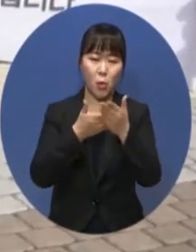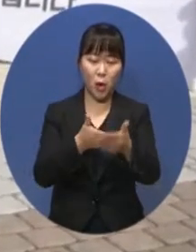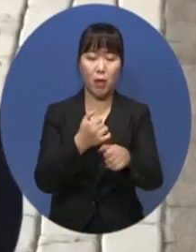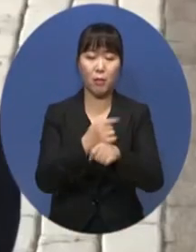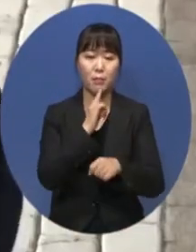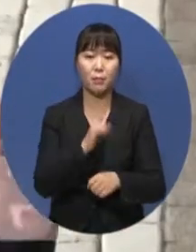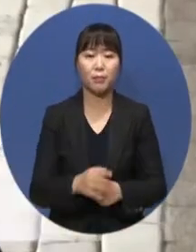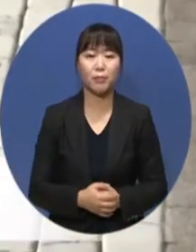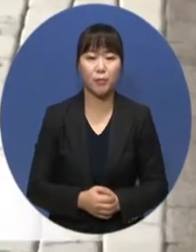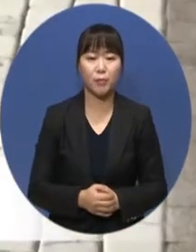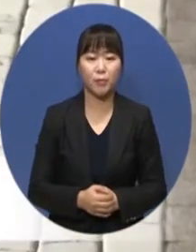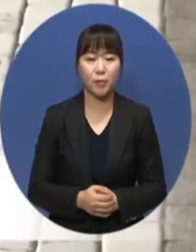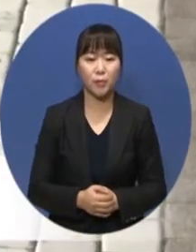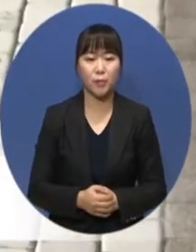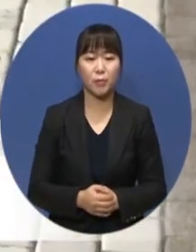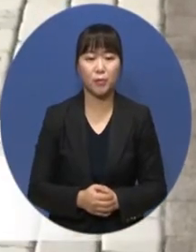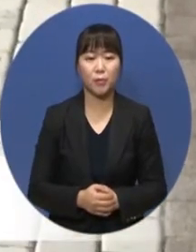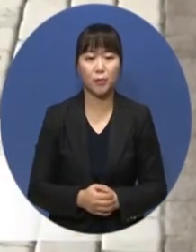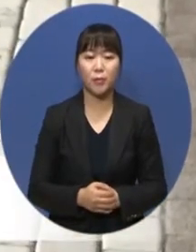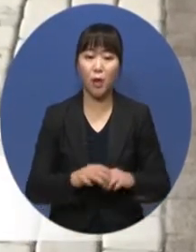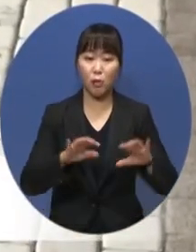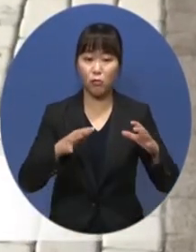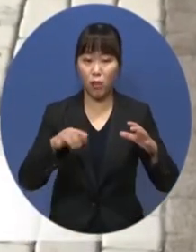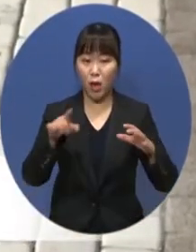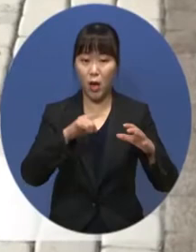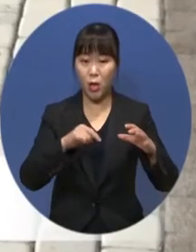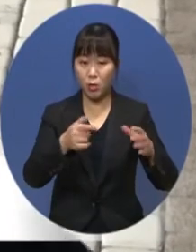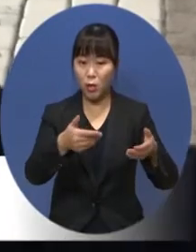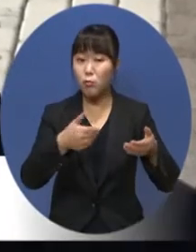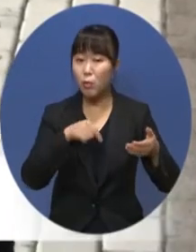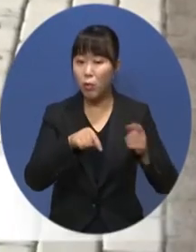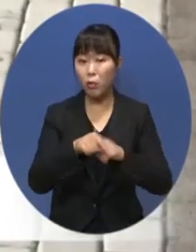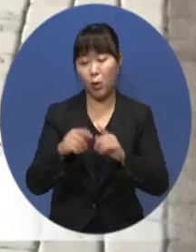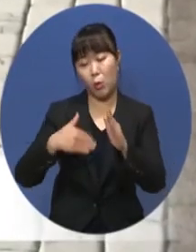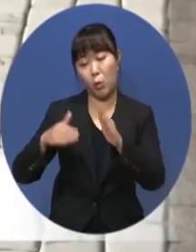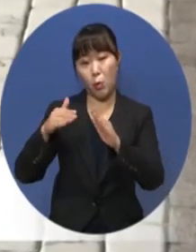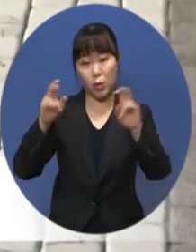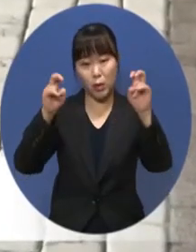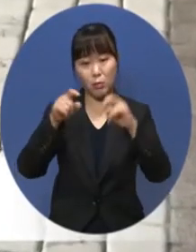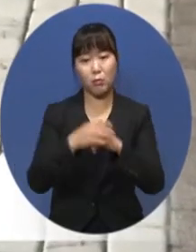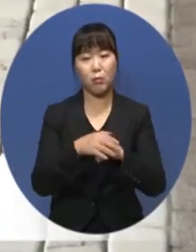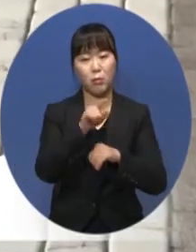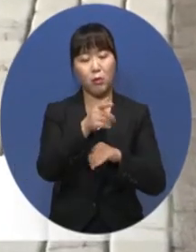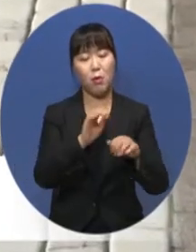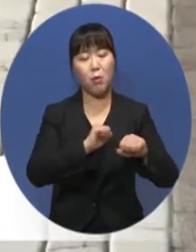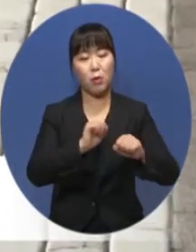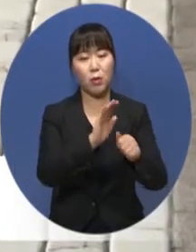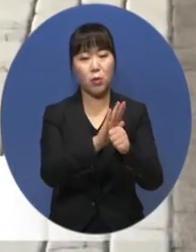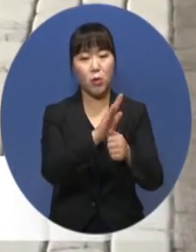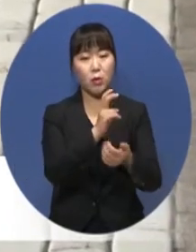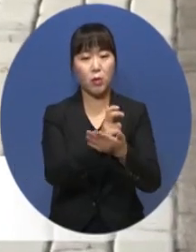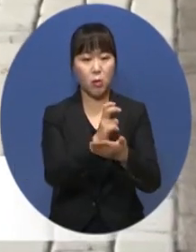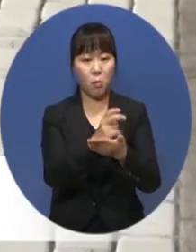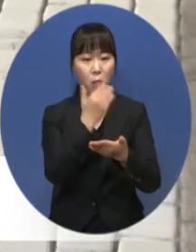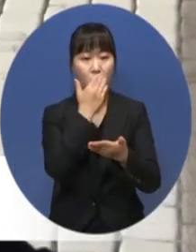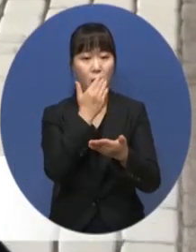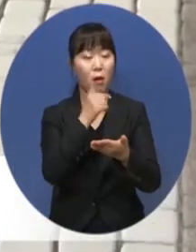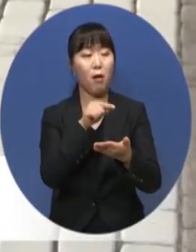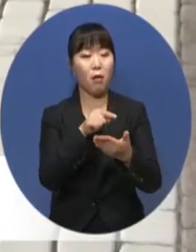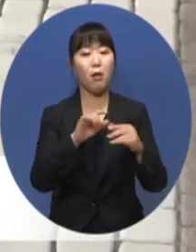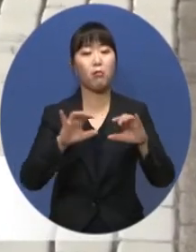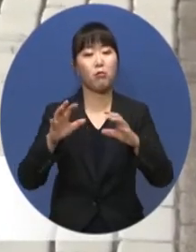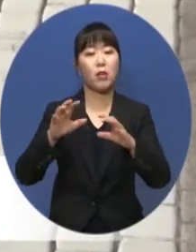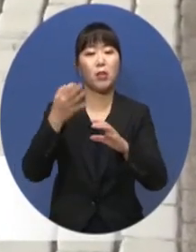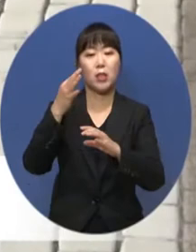말했습니다. 국가에서 해준 거예요. 공단에서 당신은 활동지원 서비스 받을 수 있습니다 하고